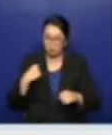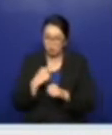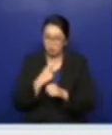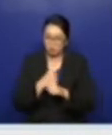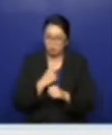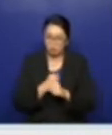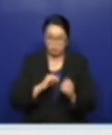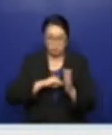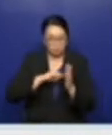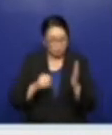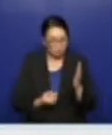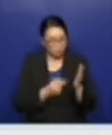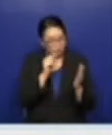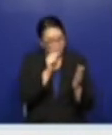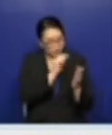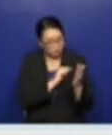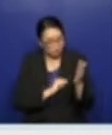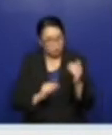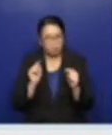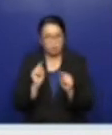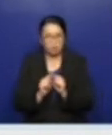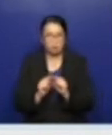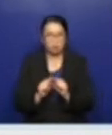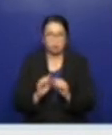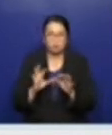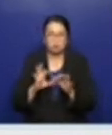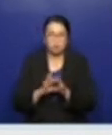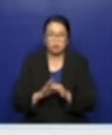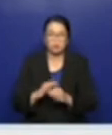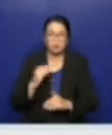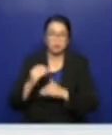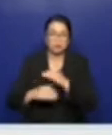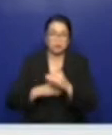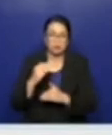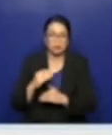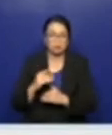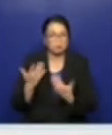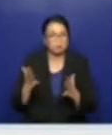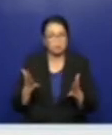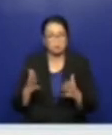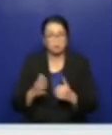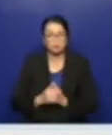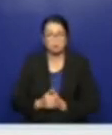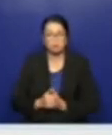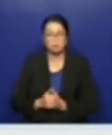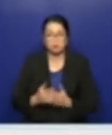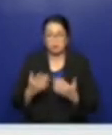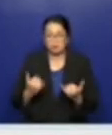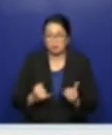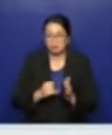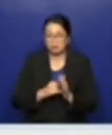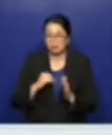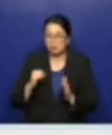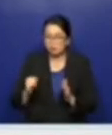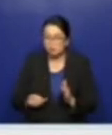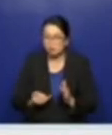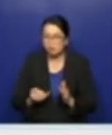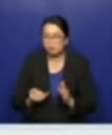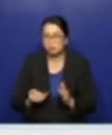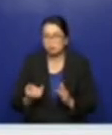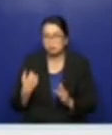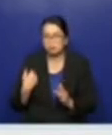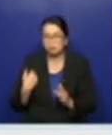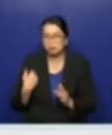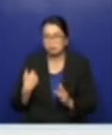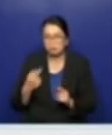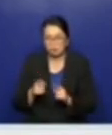จังหวัดในเรื่องการสกัดกั้นการพัฒนาแน่นอนครับครับหมายความว่าไงวันนี้จังหวัดเป็นมีคอขว